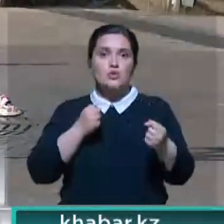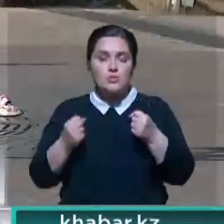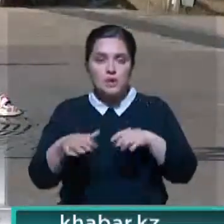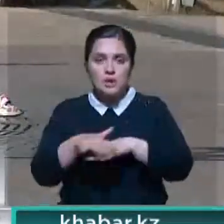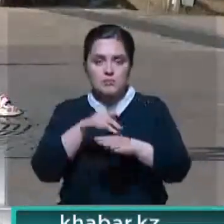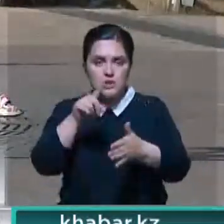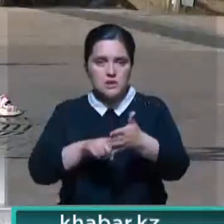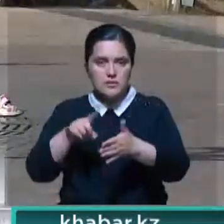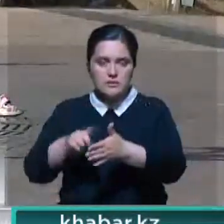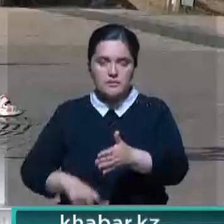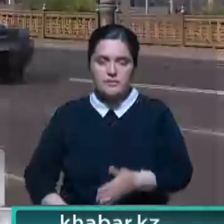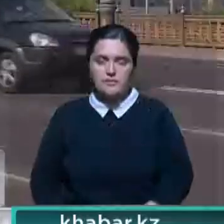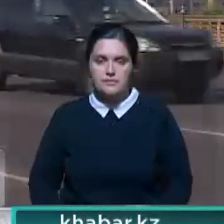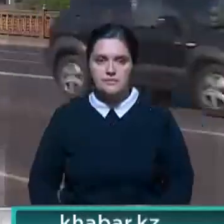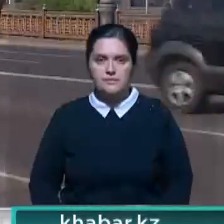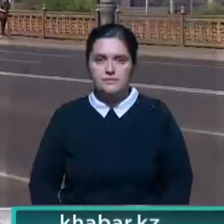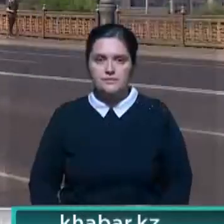связь и укрепляя общественное доверие.